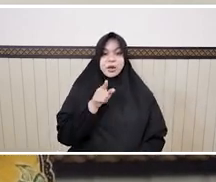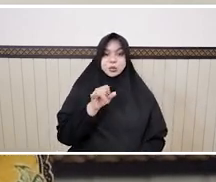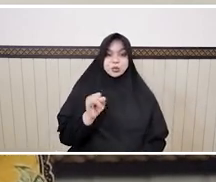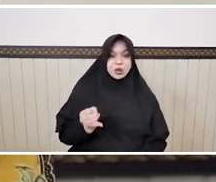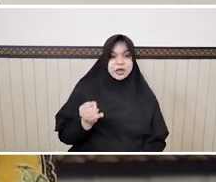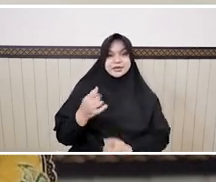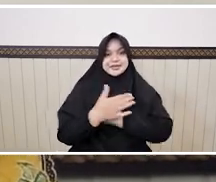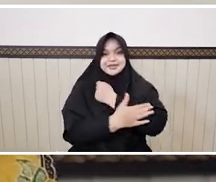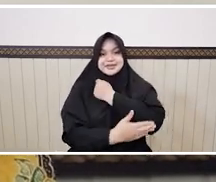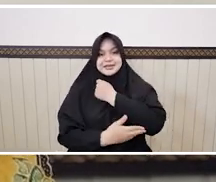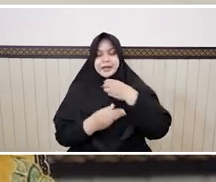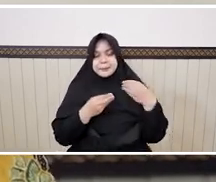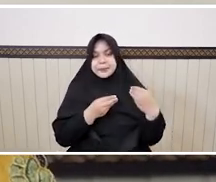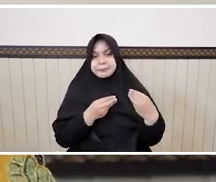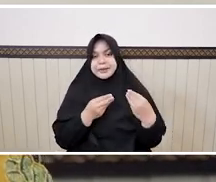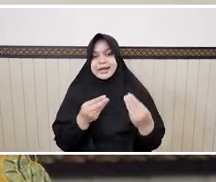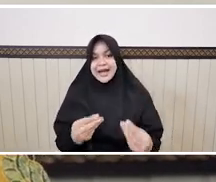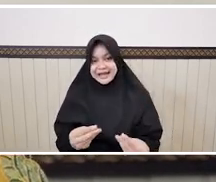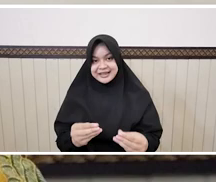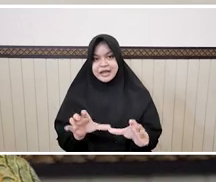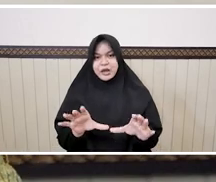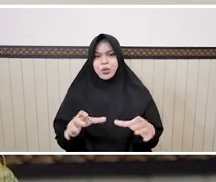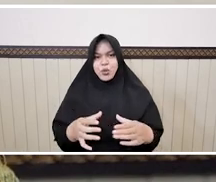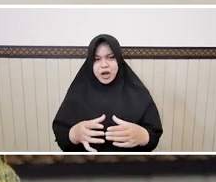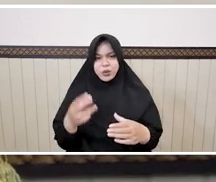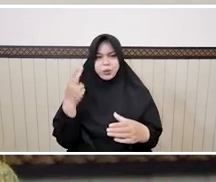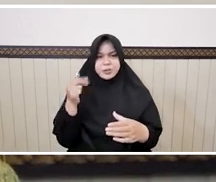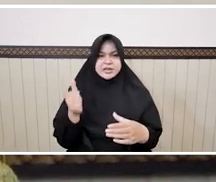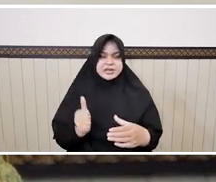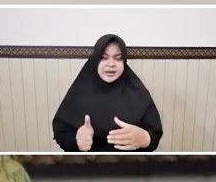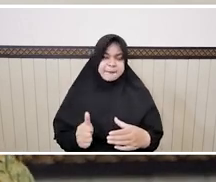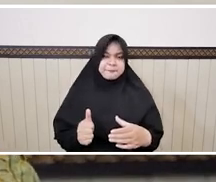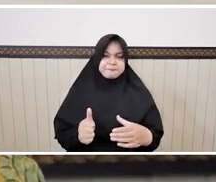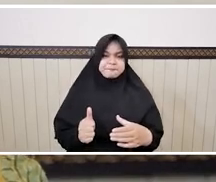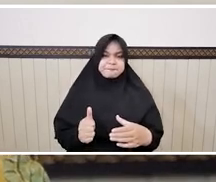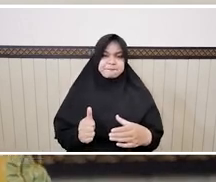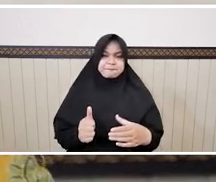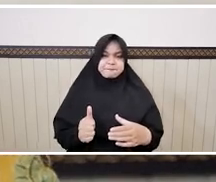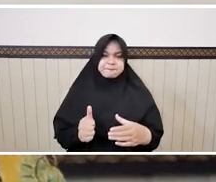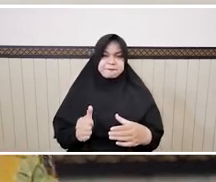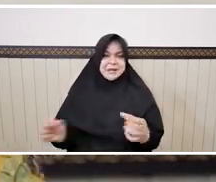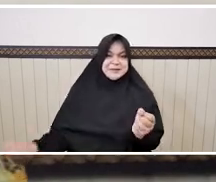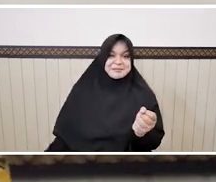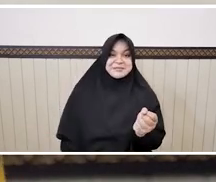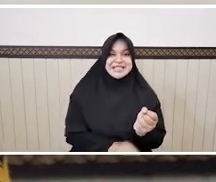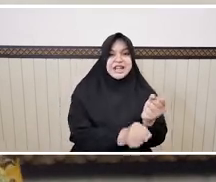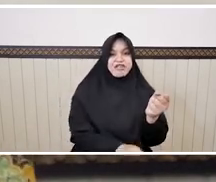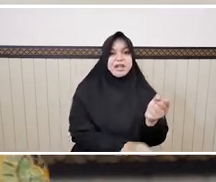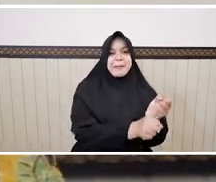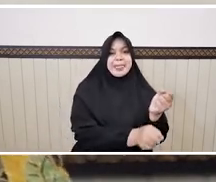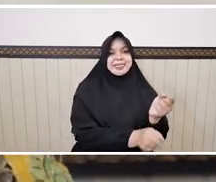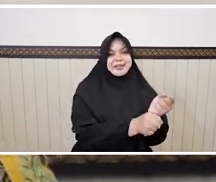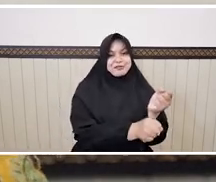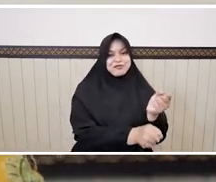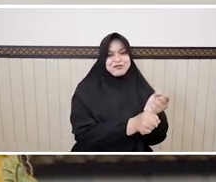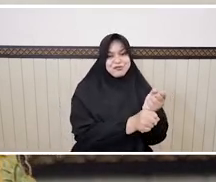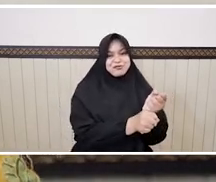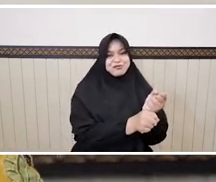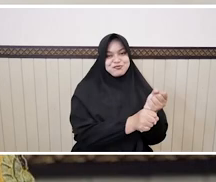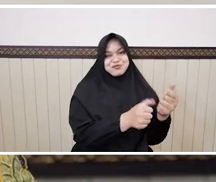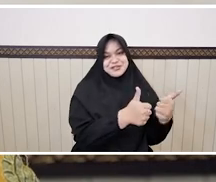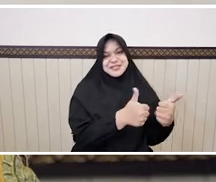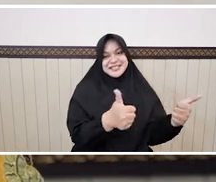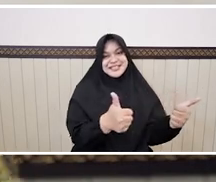negara memberikan ruang untuk memberikan affirmative action atau dukungan